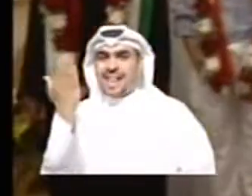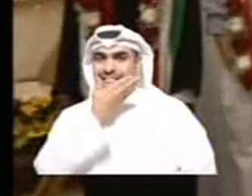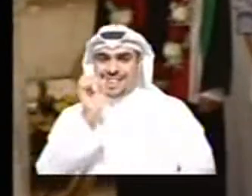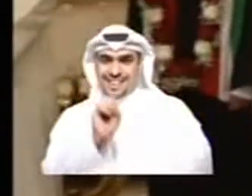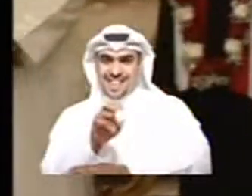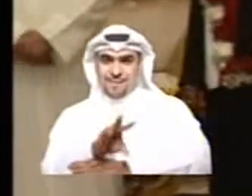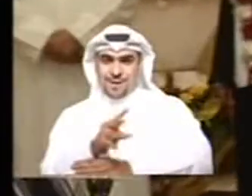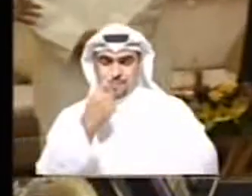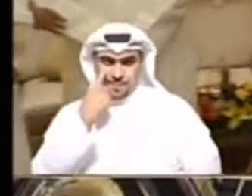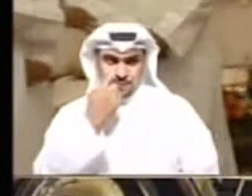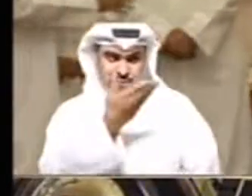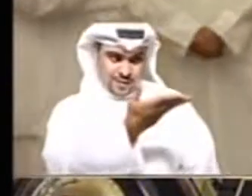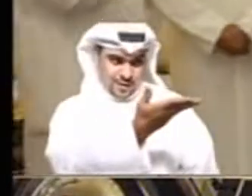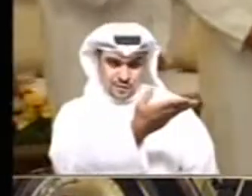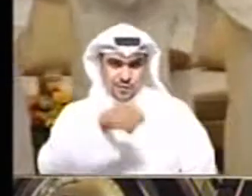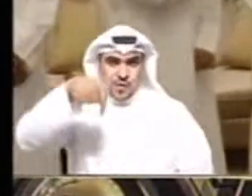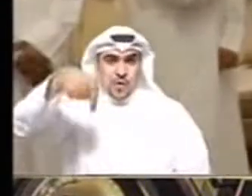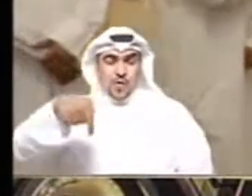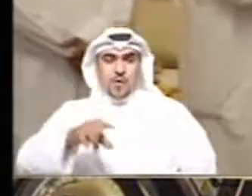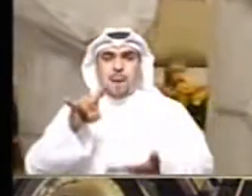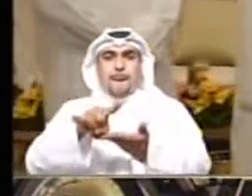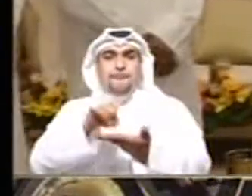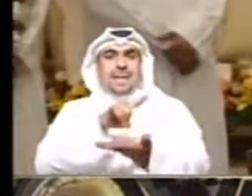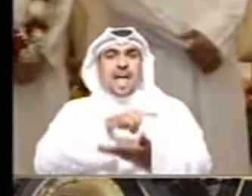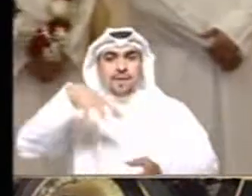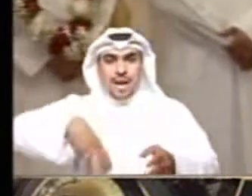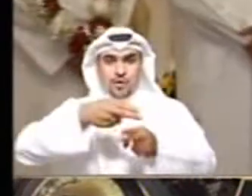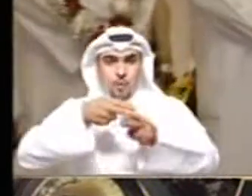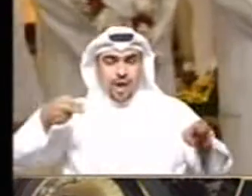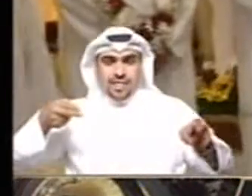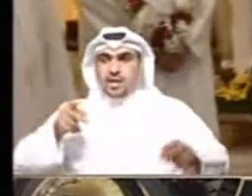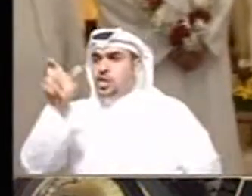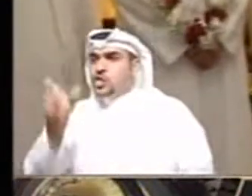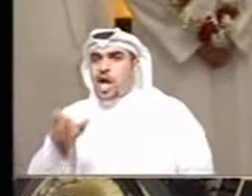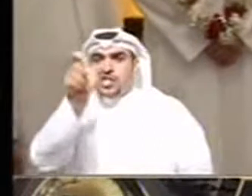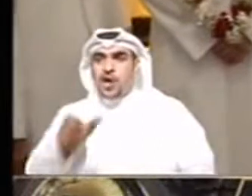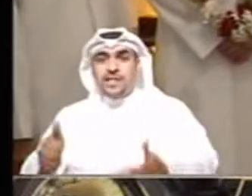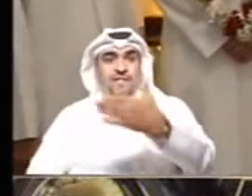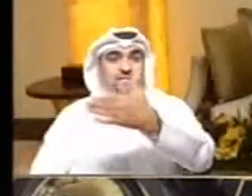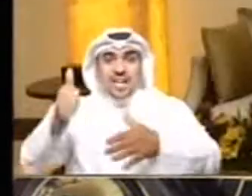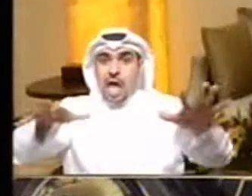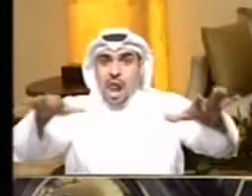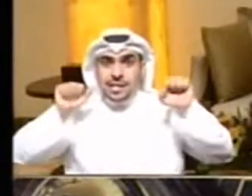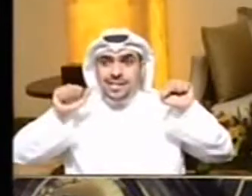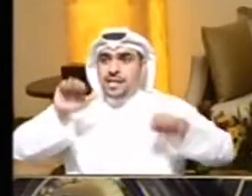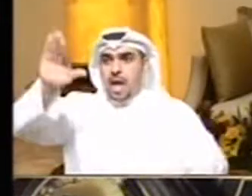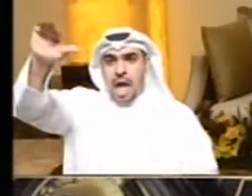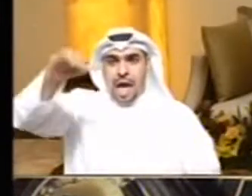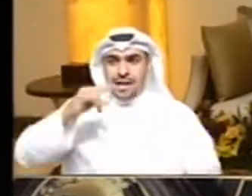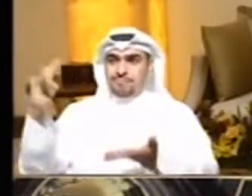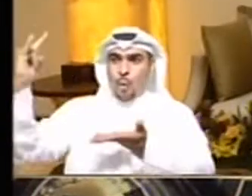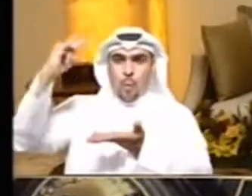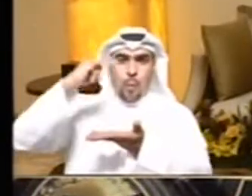استقبلت وزارة التربية والتعليم الفائزين بجائزة مؤسسة حمدان بن راشد المكتوم للأداء